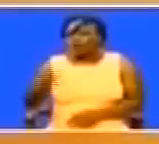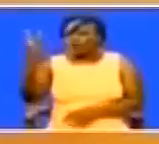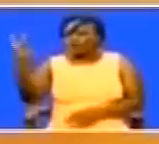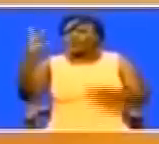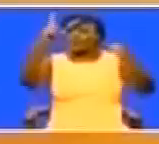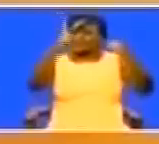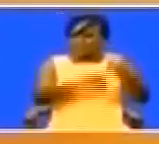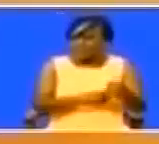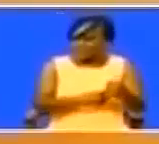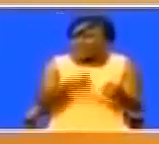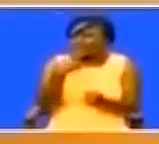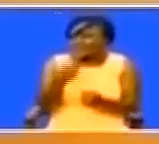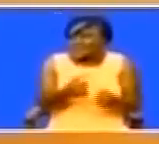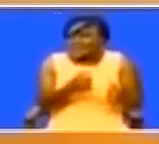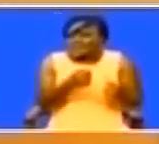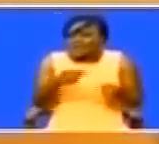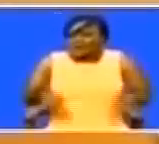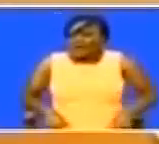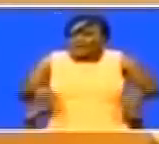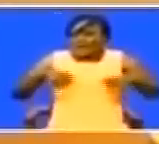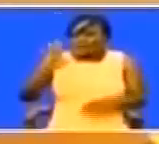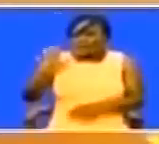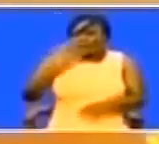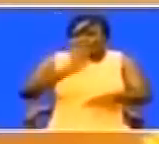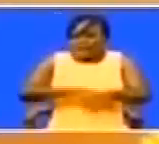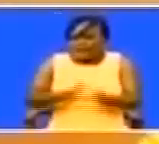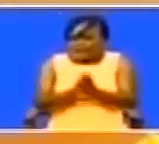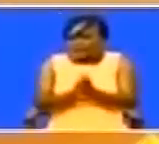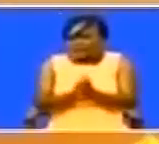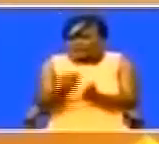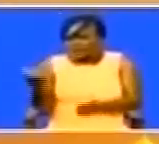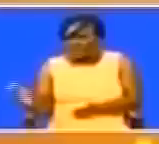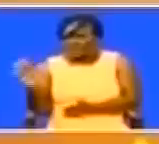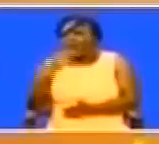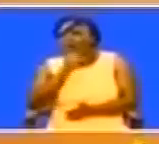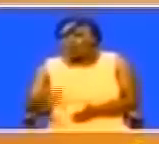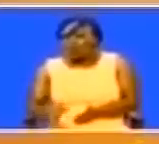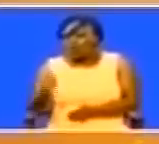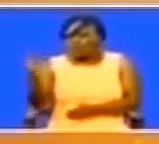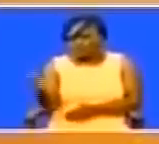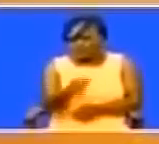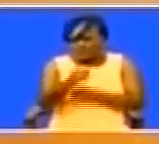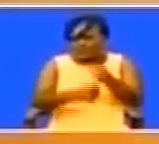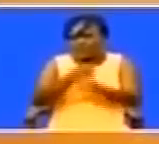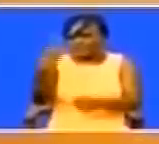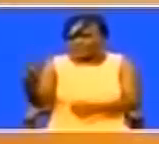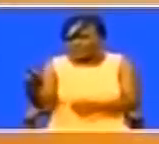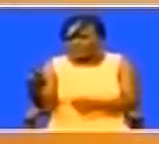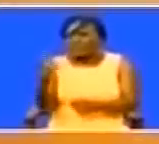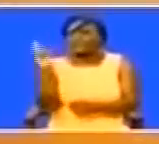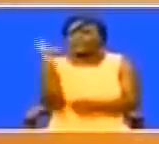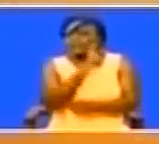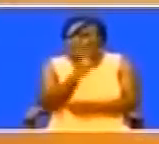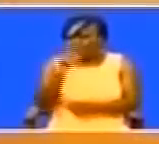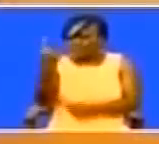26 pia anadai kwamba maisha yake pamoja na ya mwanawe aliye na umri wa miaka 3 yamo hatarini,